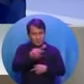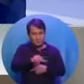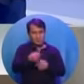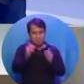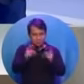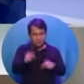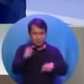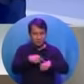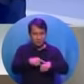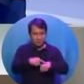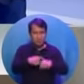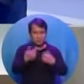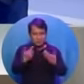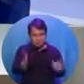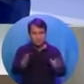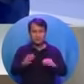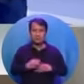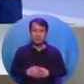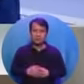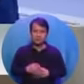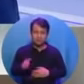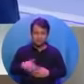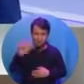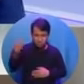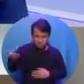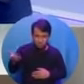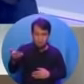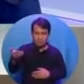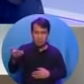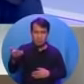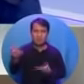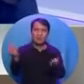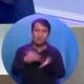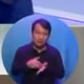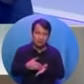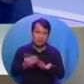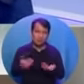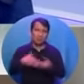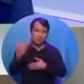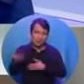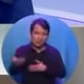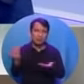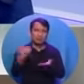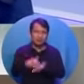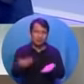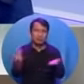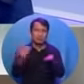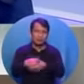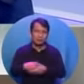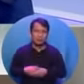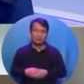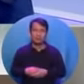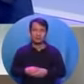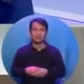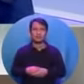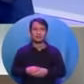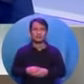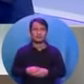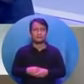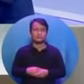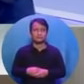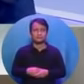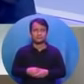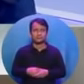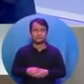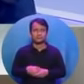oras na yon. So, baka mga susunod pang pangyayari, ganun na naman. Ganun, sir, ang nangyayari diyan. Okay.